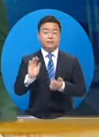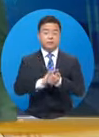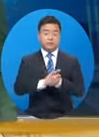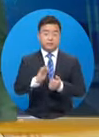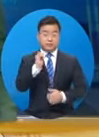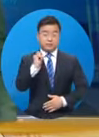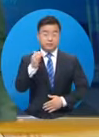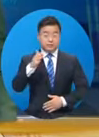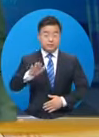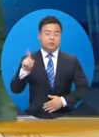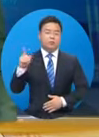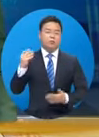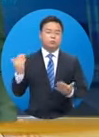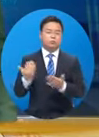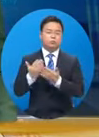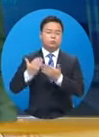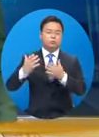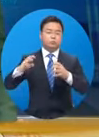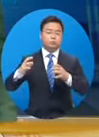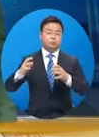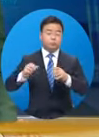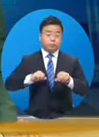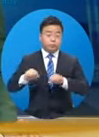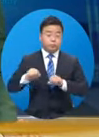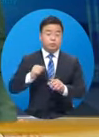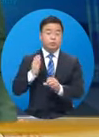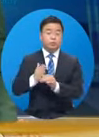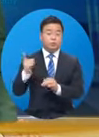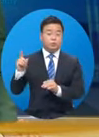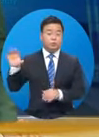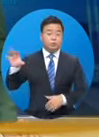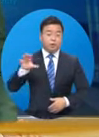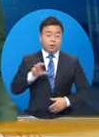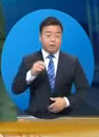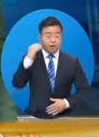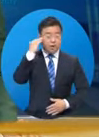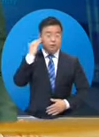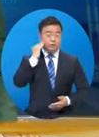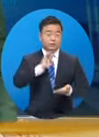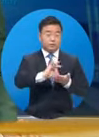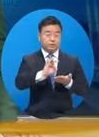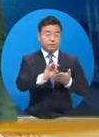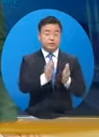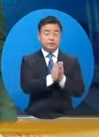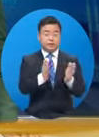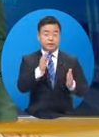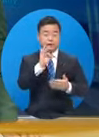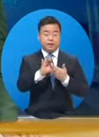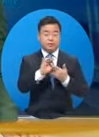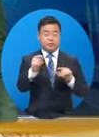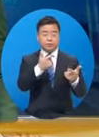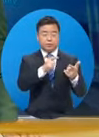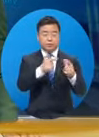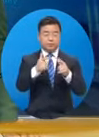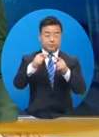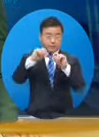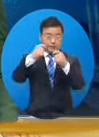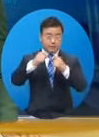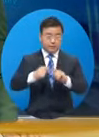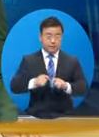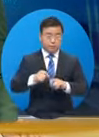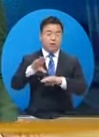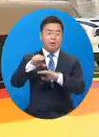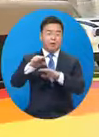국내에 도입하면 무료 지상파 방송을 통해 한층 세분화된 맞춤형 콘텐츠를 즐길 수 있습니다. 서연아